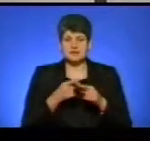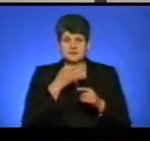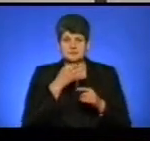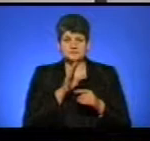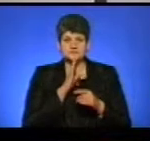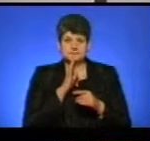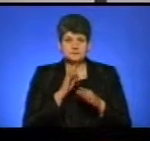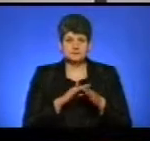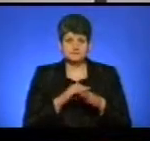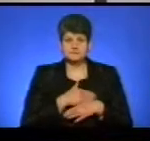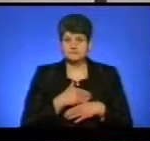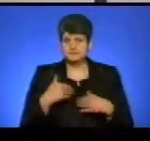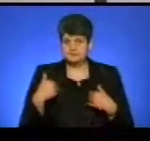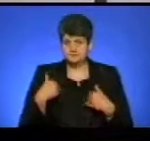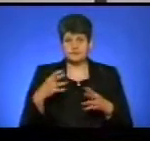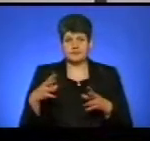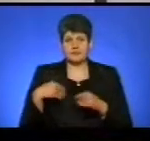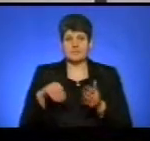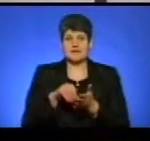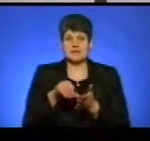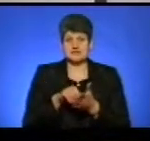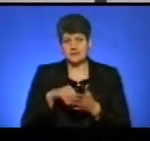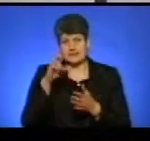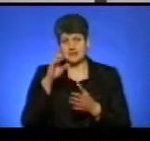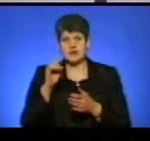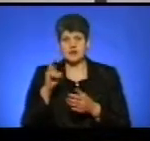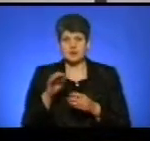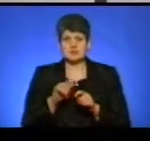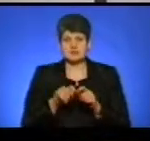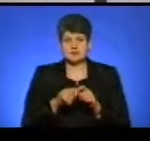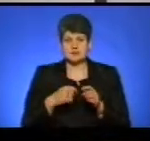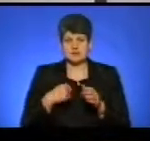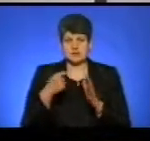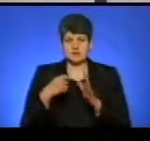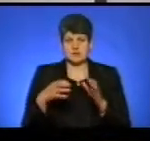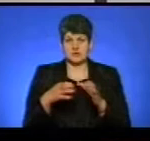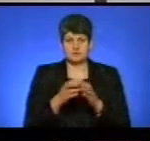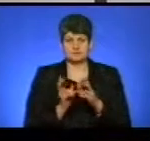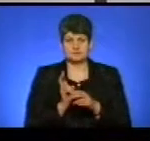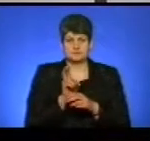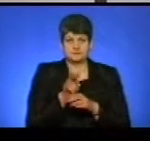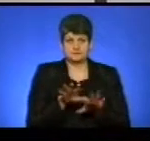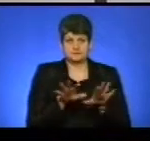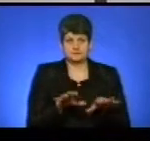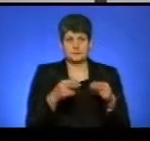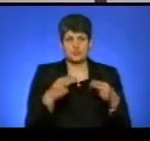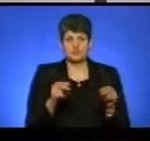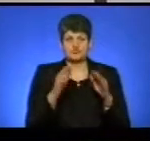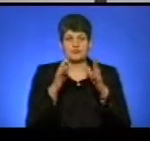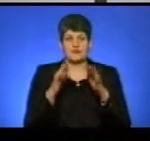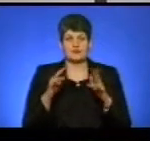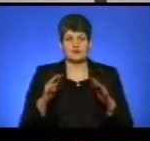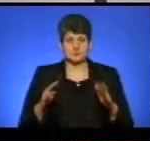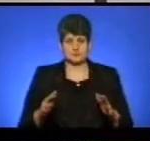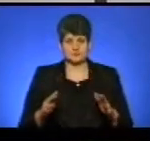прізвище жінка відмовилася. Разом із представниками Держекоінспекції наша знімальна група побувала на місці продажу ялинок. Детальніше